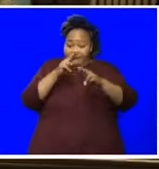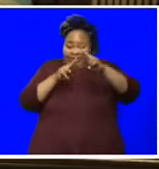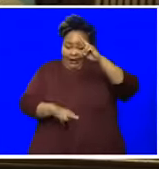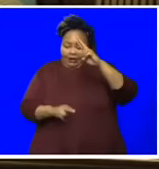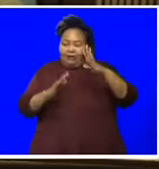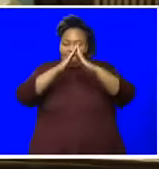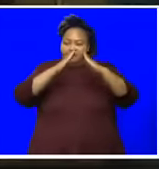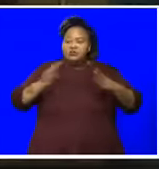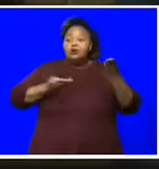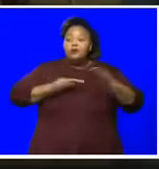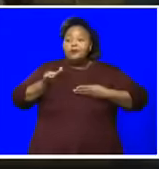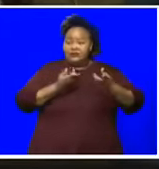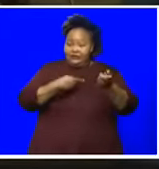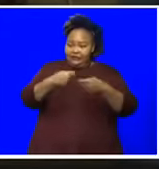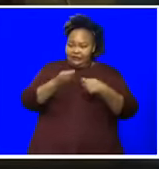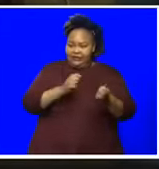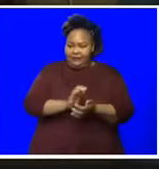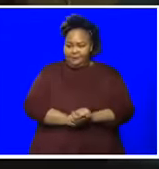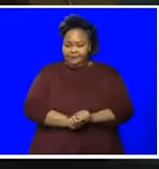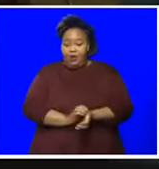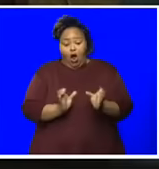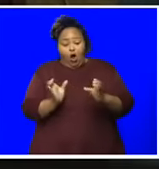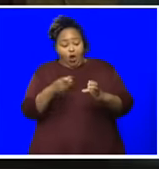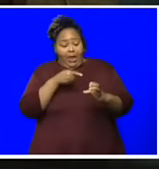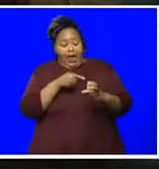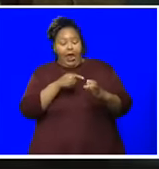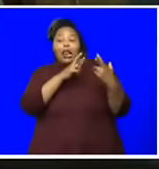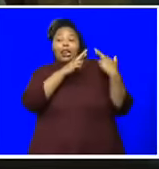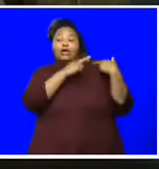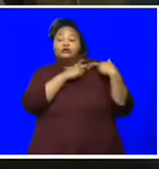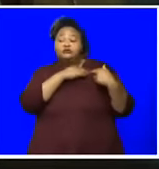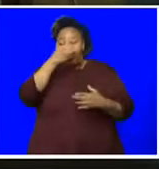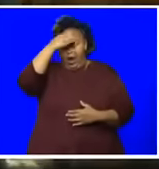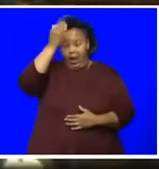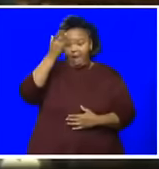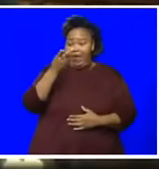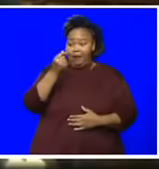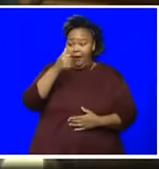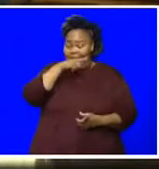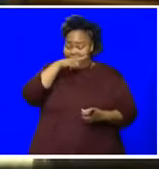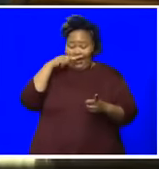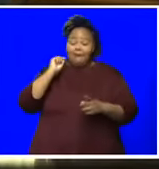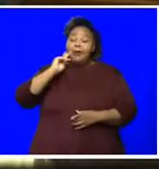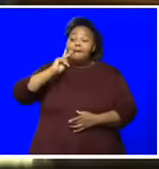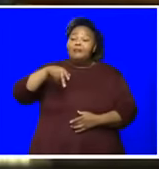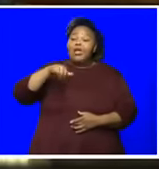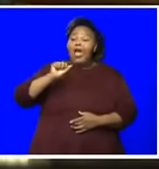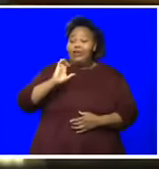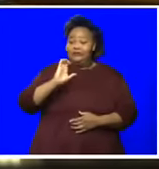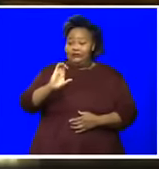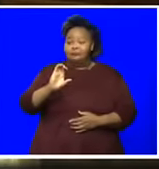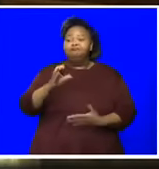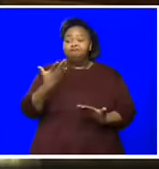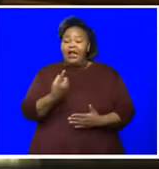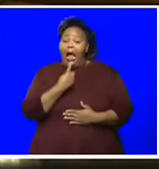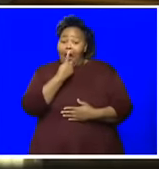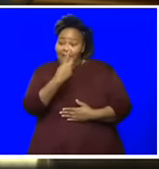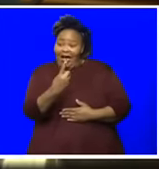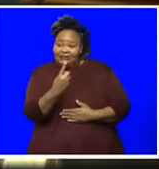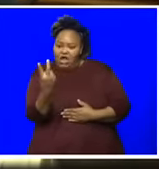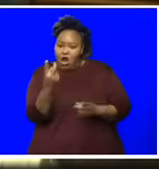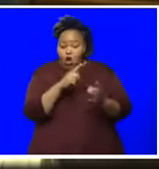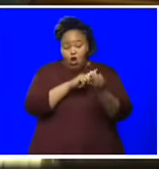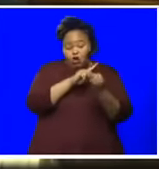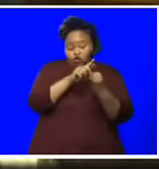nekuthengiselana. Libandla lelibuke kusebenta kwemali yembuso EPAC lancoma ukuthi atiyiswe